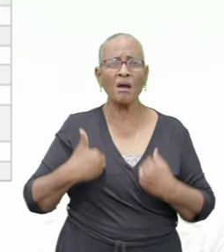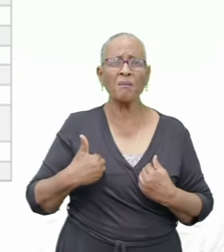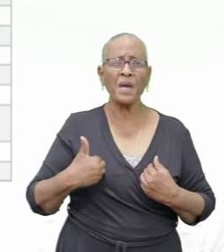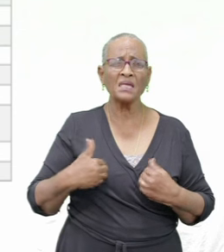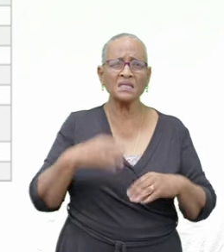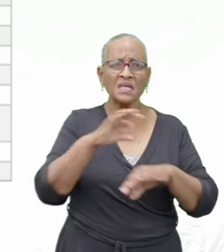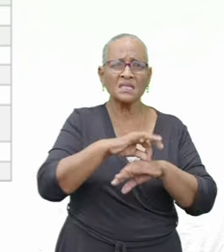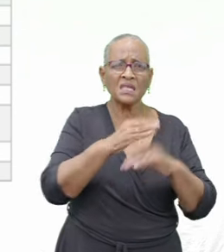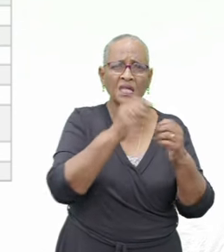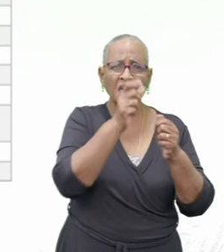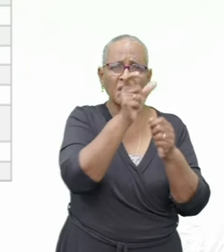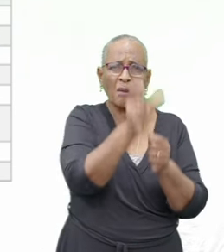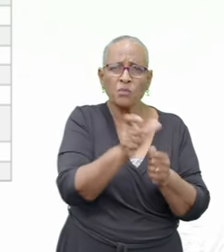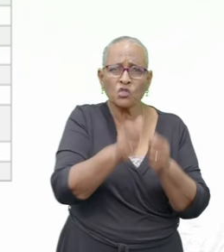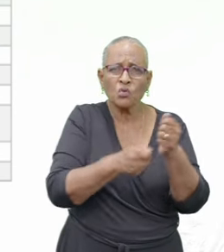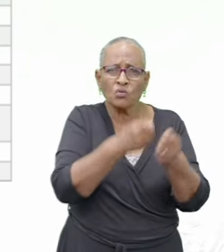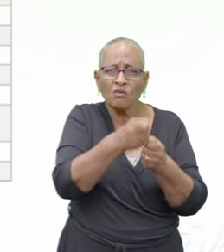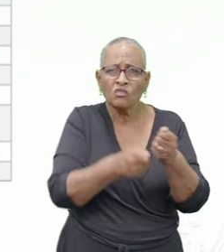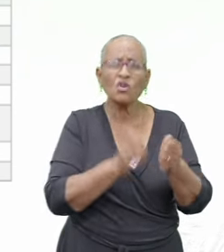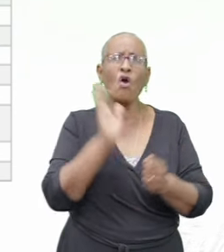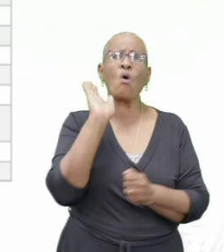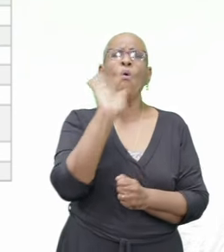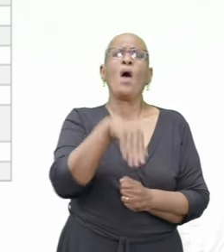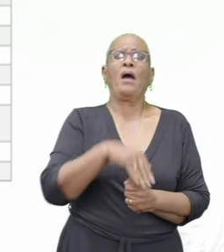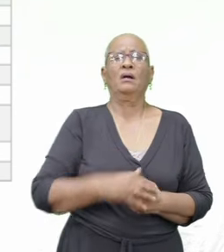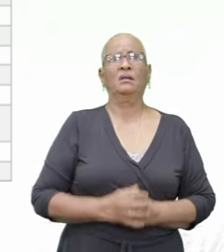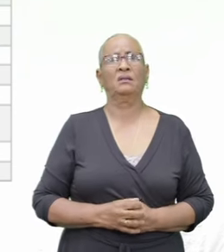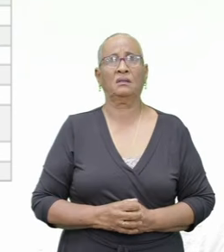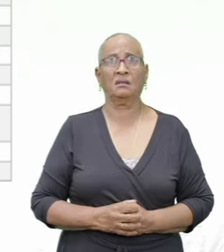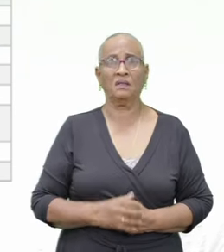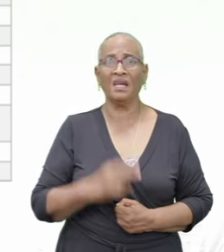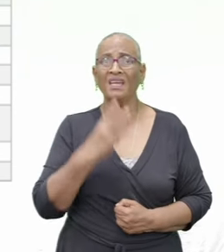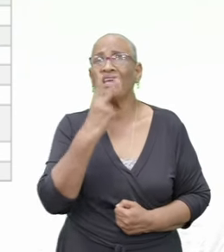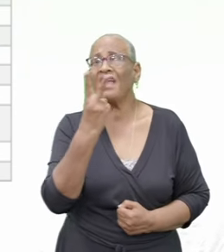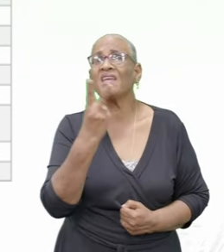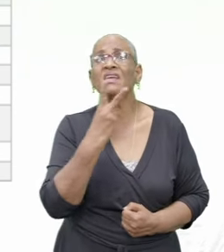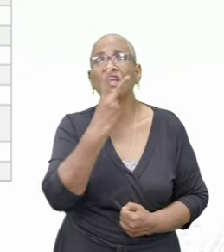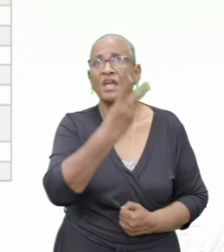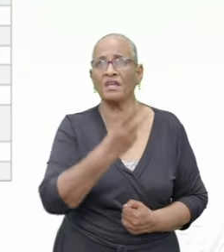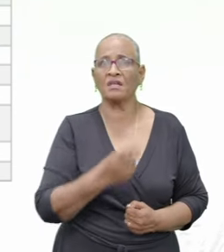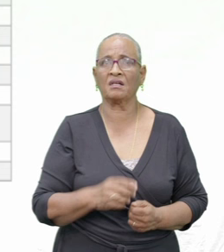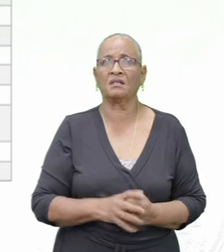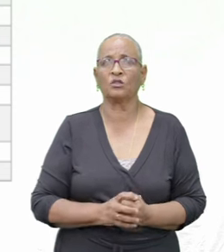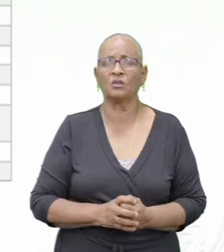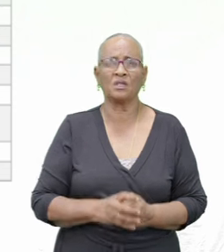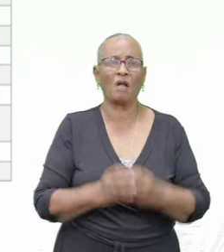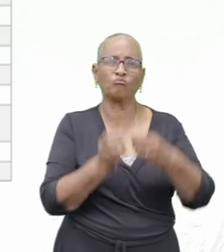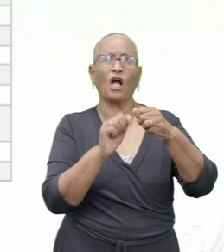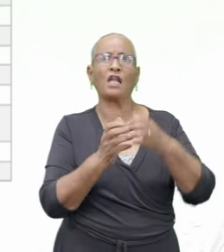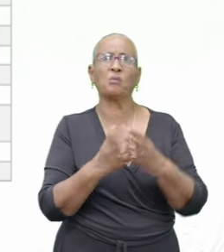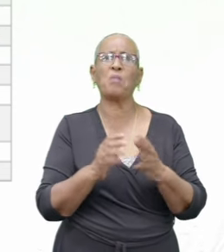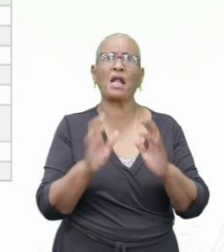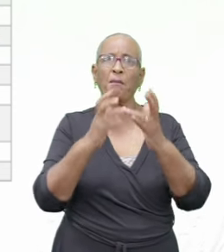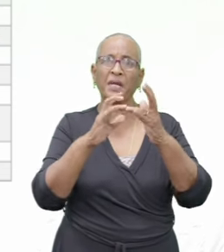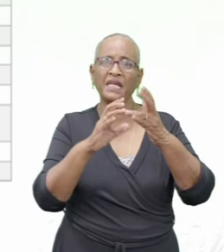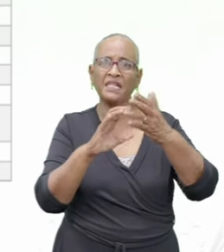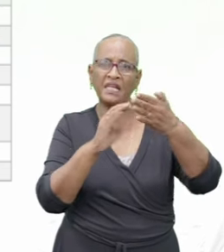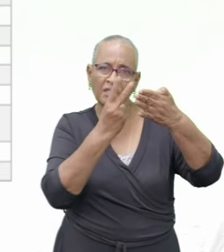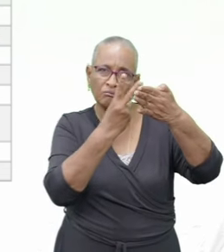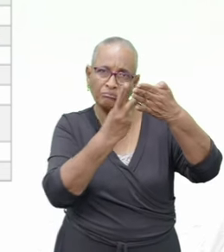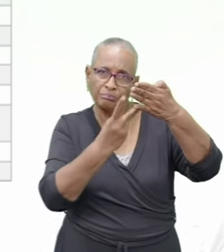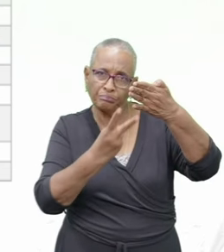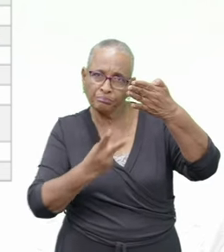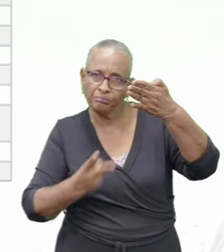als je kijkt naar cijfers in de wereld. Die cijfers hoef ik niet, zijn globaal, zijn allemaal te downloaden, je kunt ze allemaal bekijken. Ziet u ook